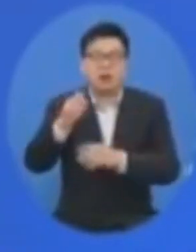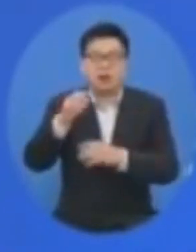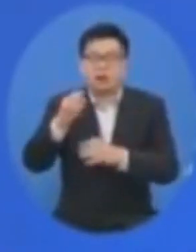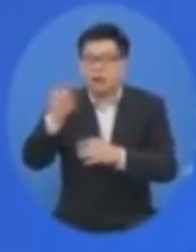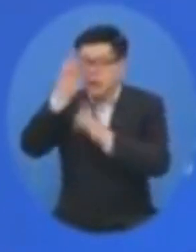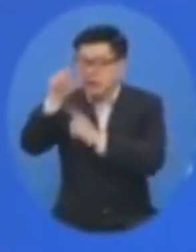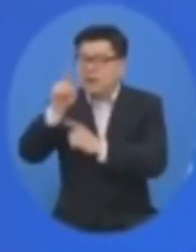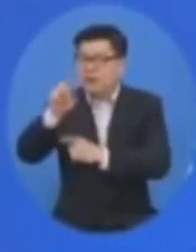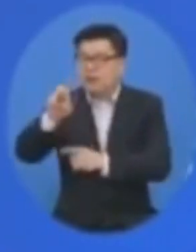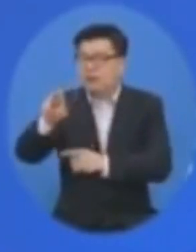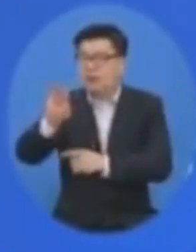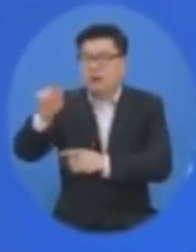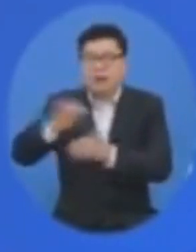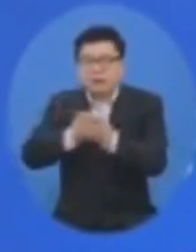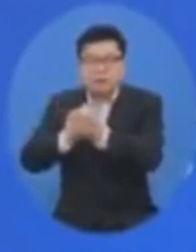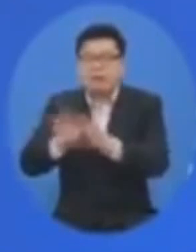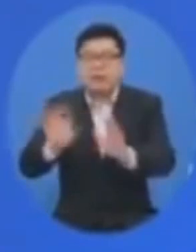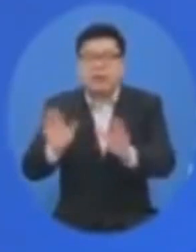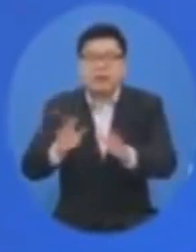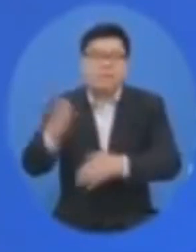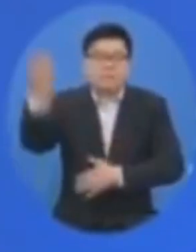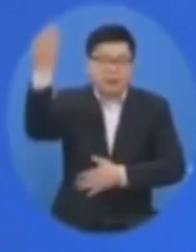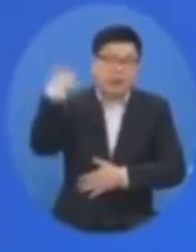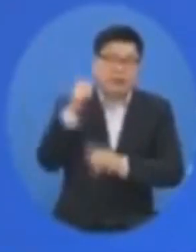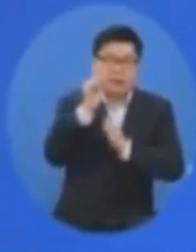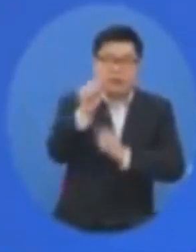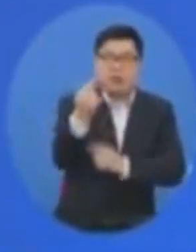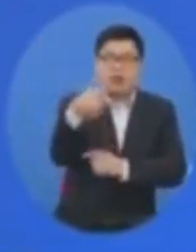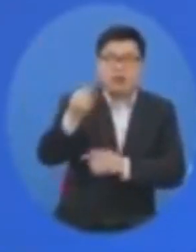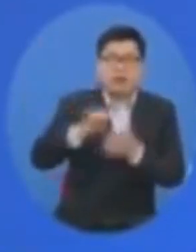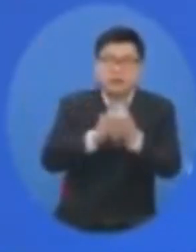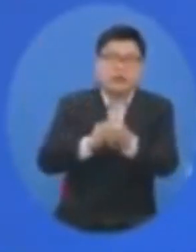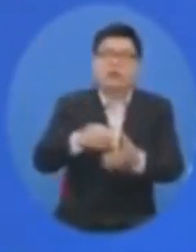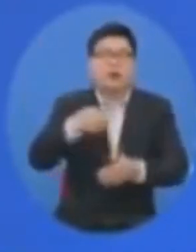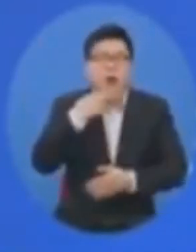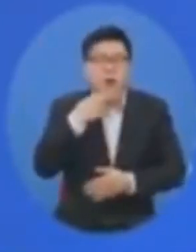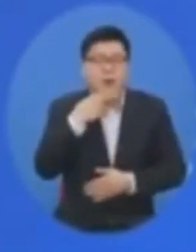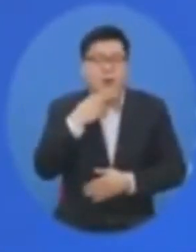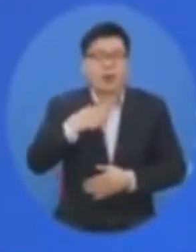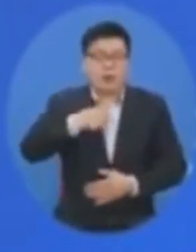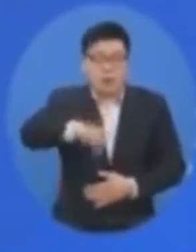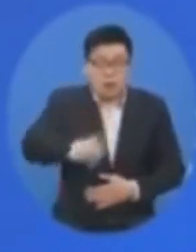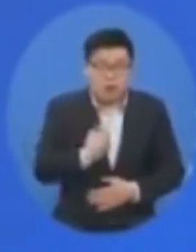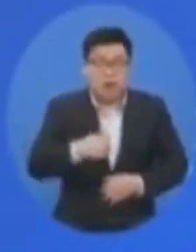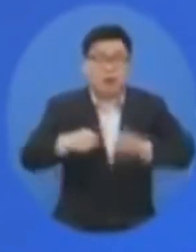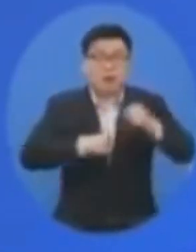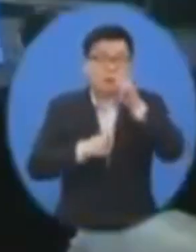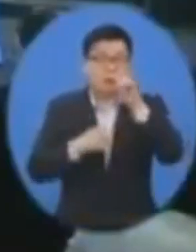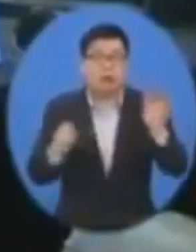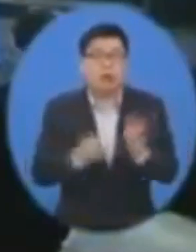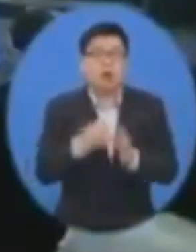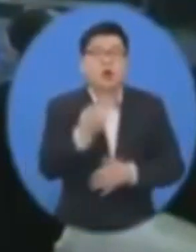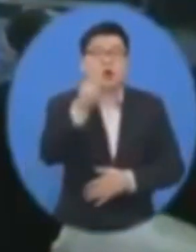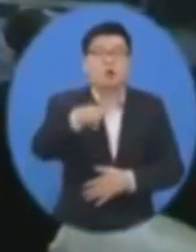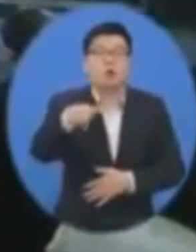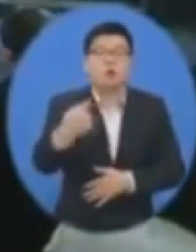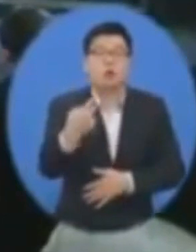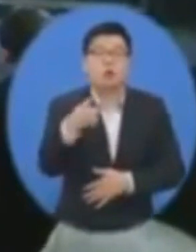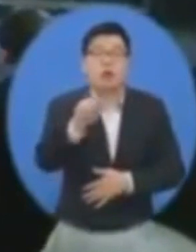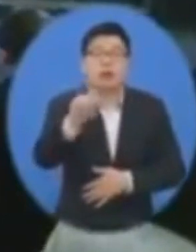친이도 아닙니다. 이해창 총재 있을 때 이해창계도 아니었고 나는 독고다이로 살았습니다. 독고다이로